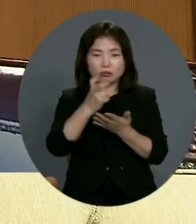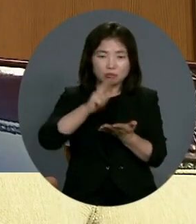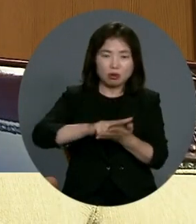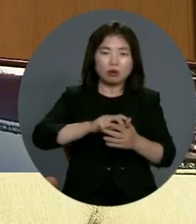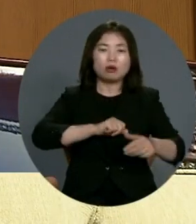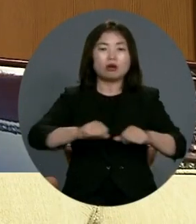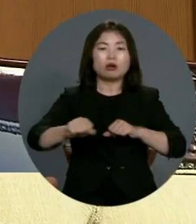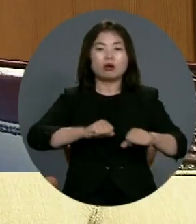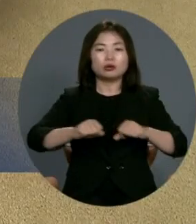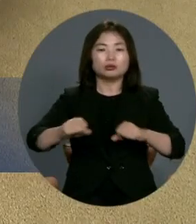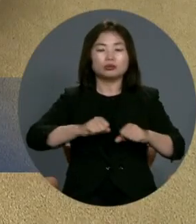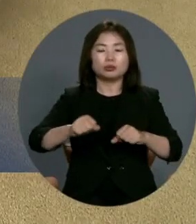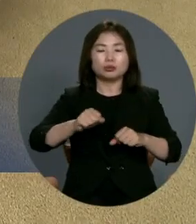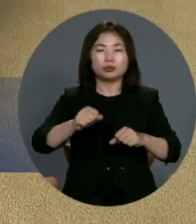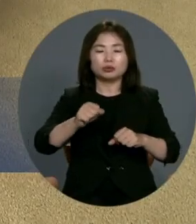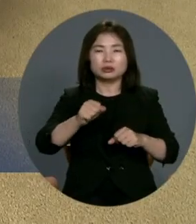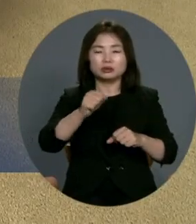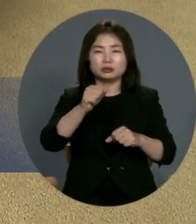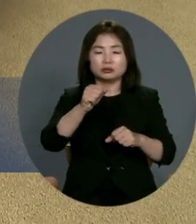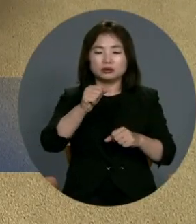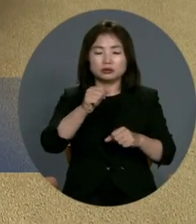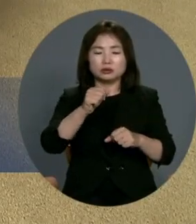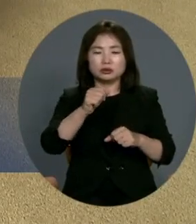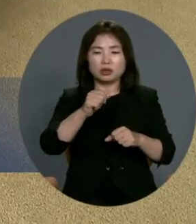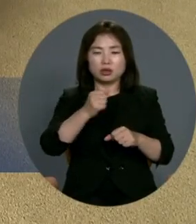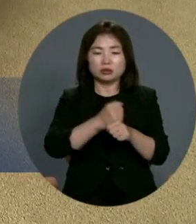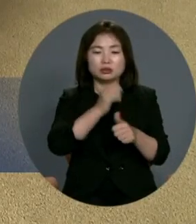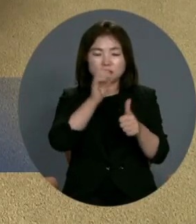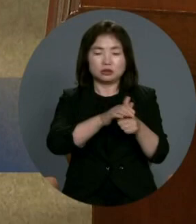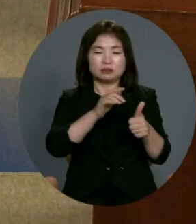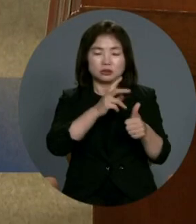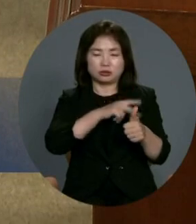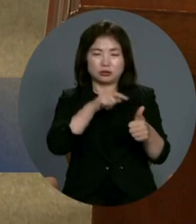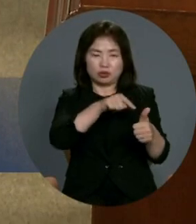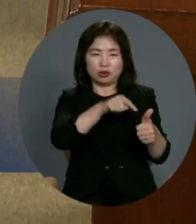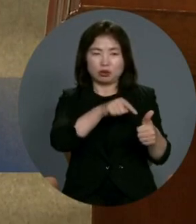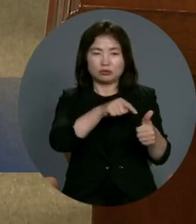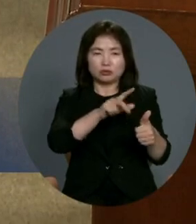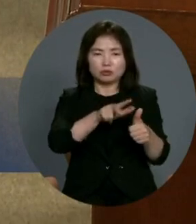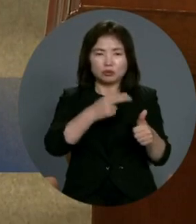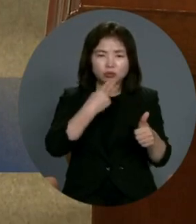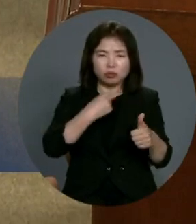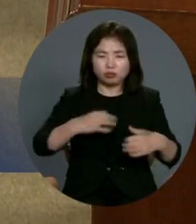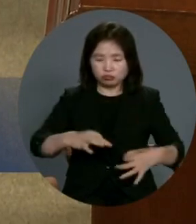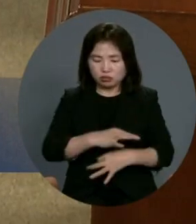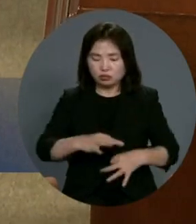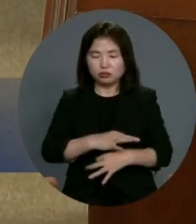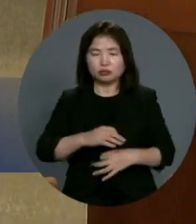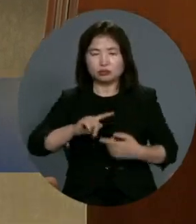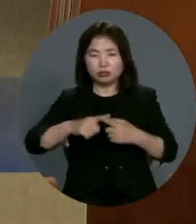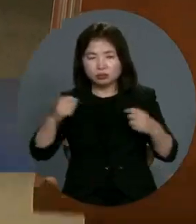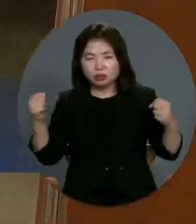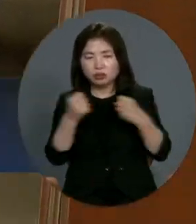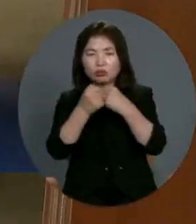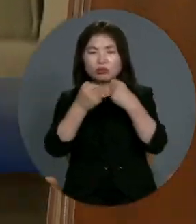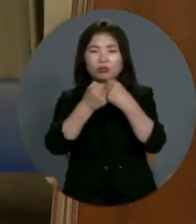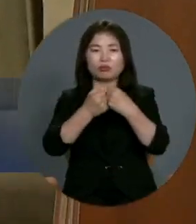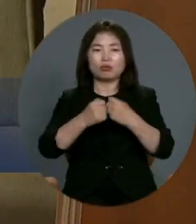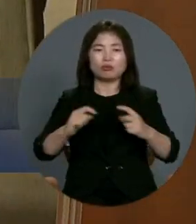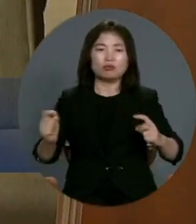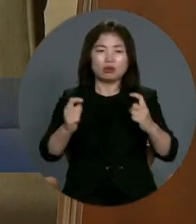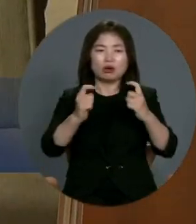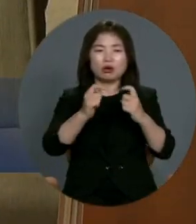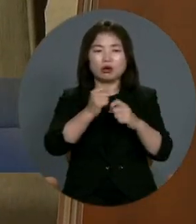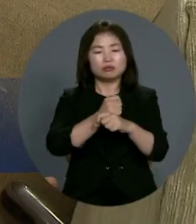이런 활동이 있어야 그게 의회지 않습니까? 네. 그런 활동 없이 뭐 비리나 일삼고 서로 싸움질이나